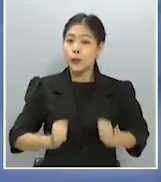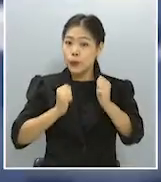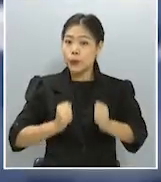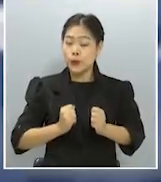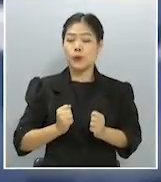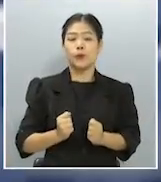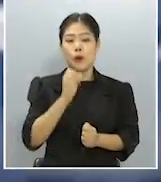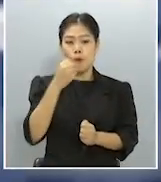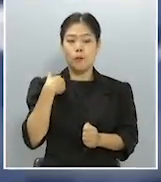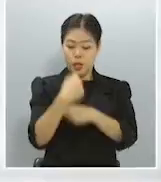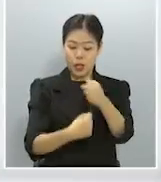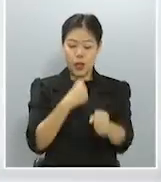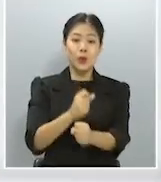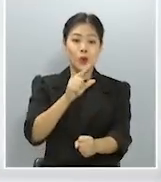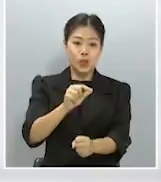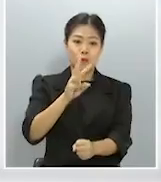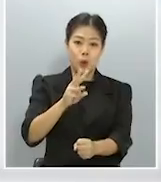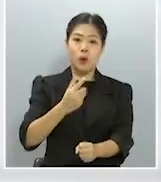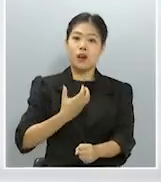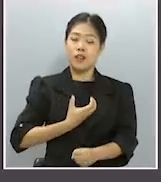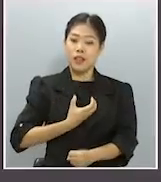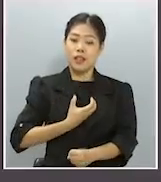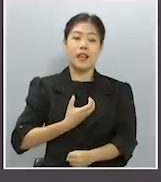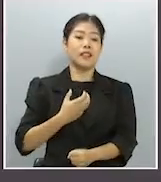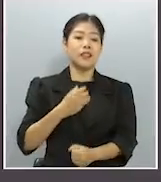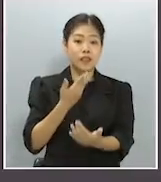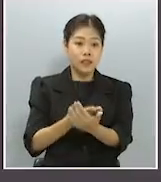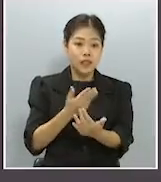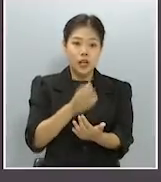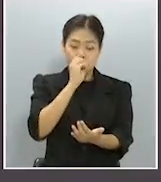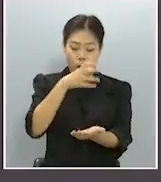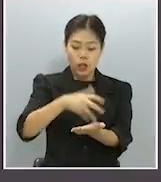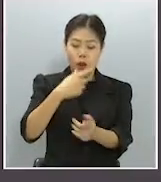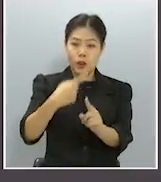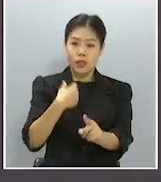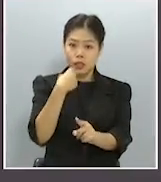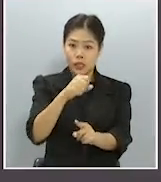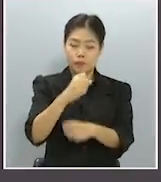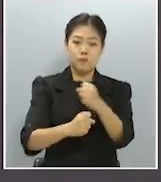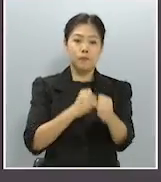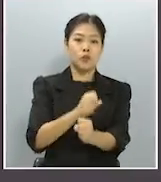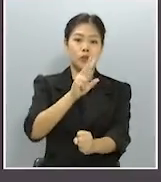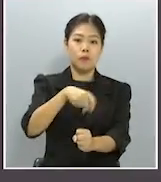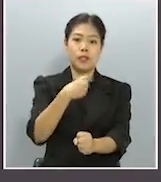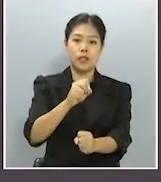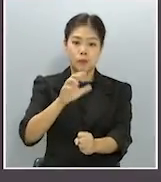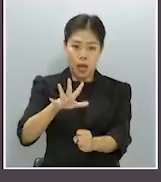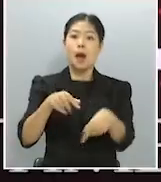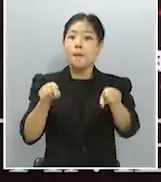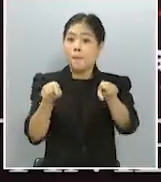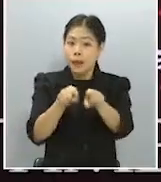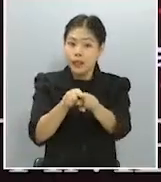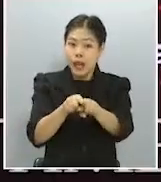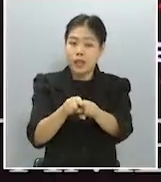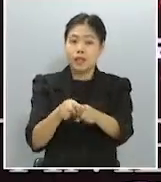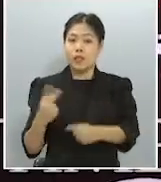ผัดผลมาเทศวัย26ปีเจ้าของเหรียญเงินโอลิมปิกคราวที่แล้วเผยตัวเองว่าเป็นเกย์เมื่อเดือนตุลาคมปี2015ซึ่งเป็นเดือนเดียวและปีเดียวกับที่แอดัม